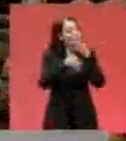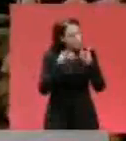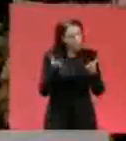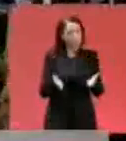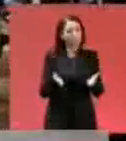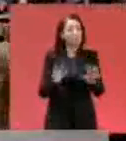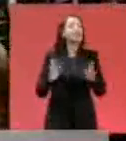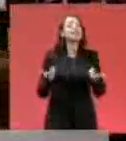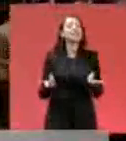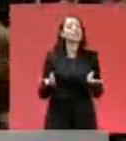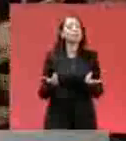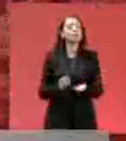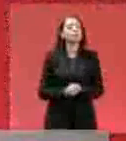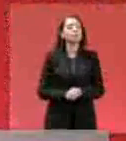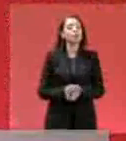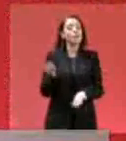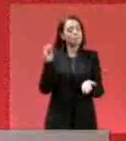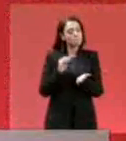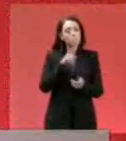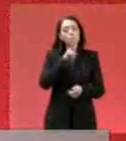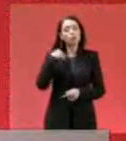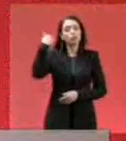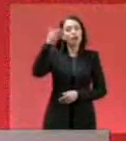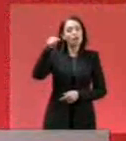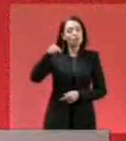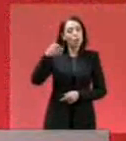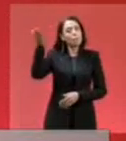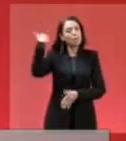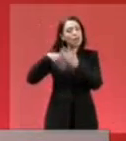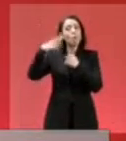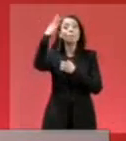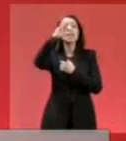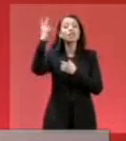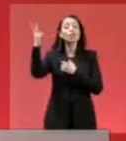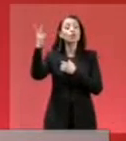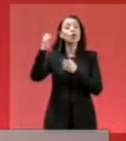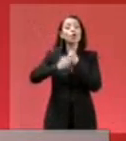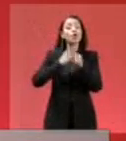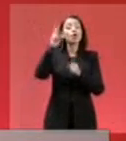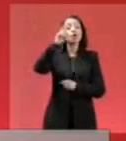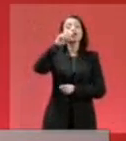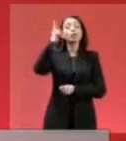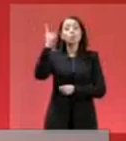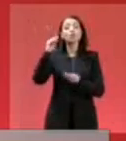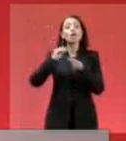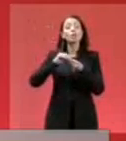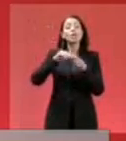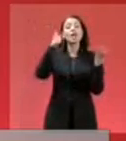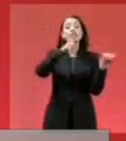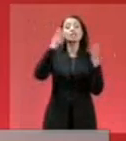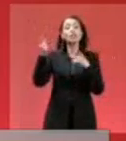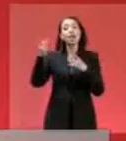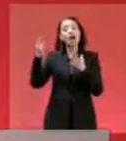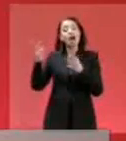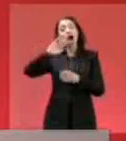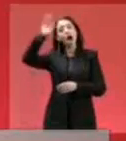τα λέω τούτα γιατί σαν αύριο πριν από 52 χρόνια, 21 Απριλίου του 67, από κάποιους